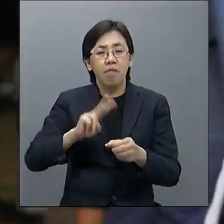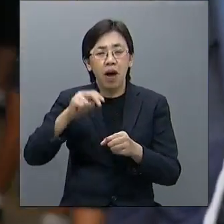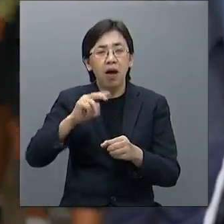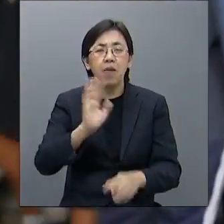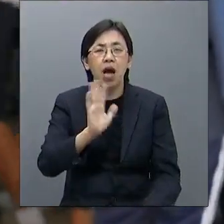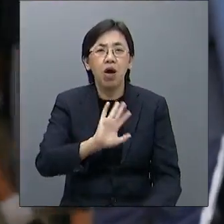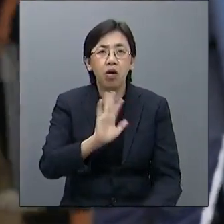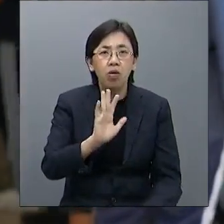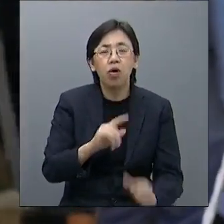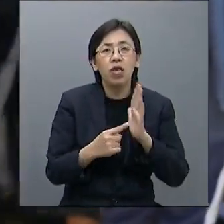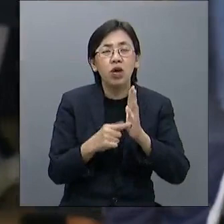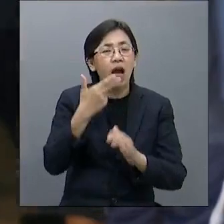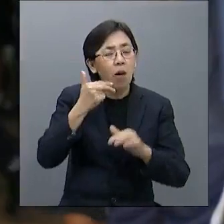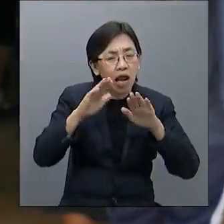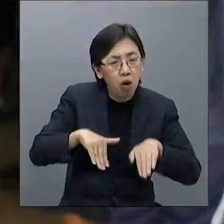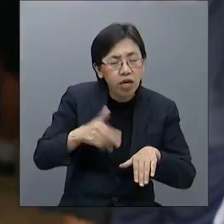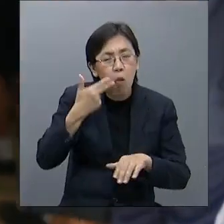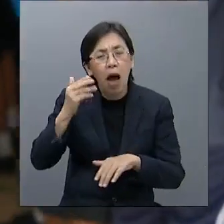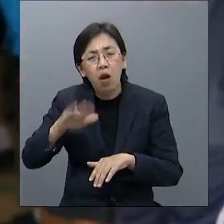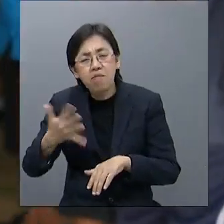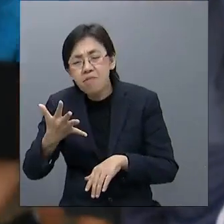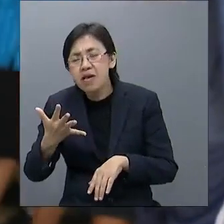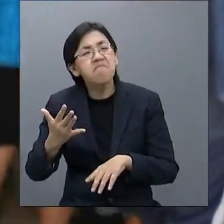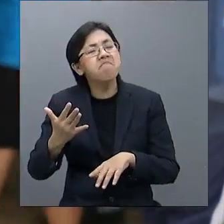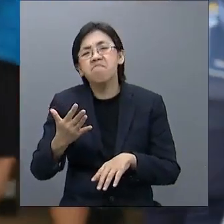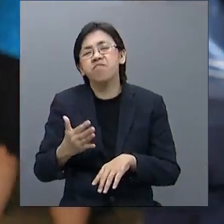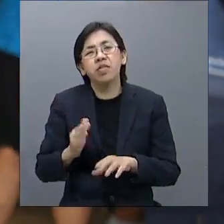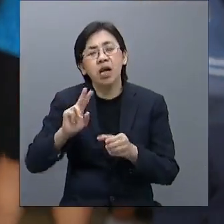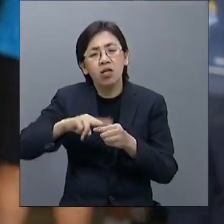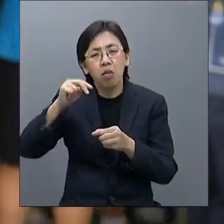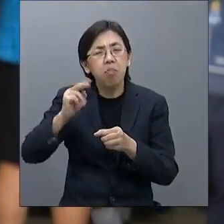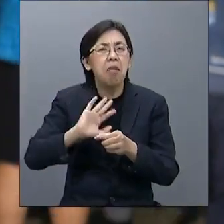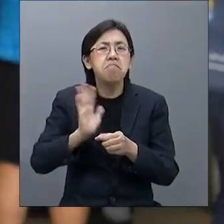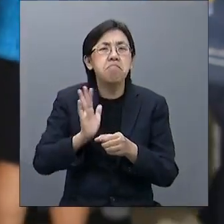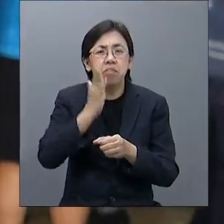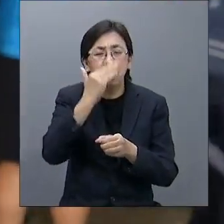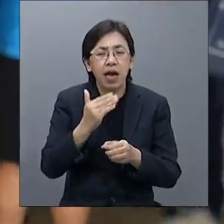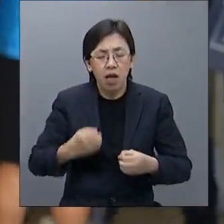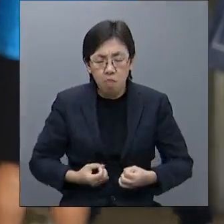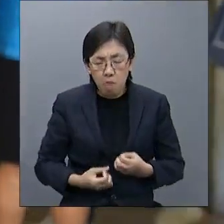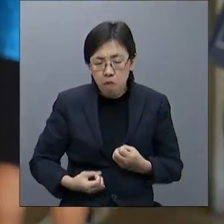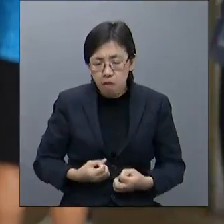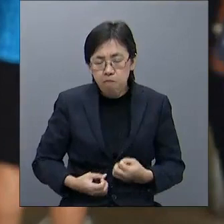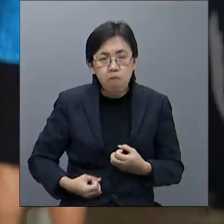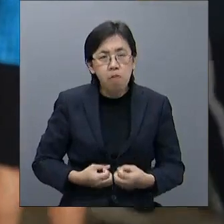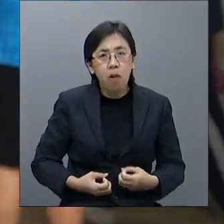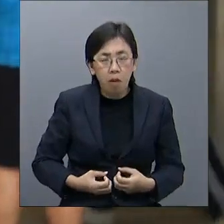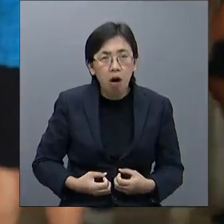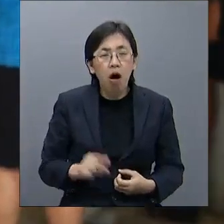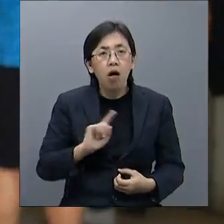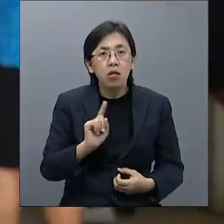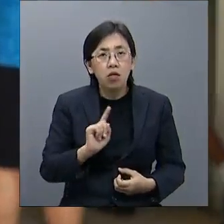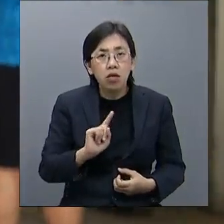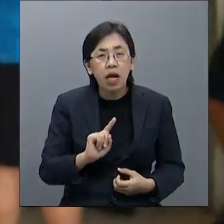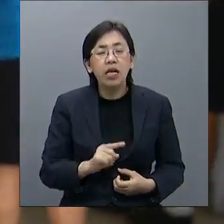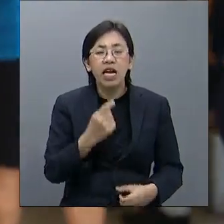ะมีการลดน้ำตาลหรือไม่ลดน้ำตาลก็ตามเนื่องจากว่าในน้ำอัดลมนั้นมันเป็นกรดนะคะก็จะมีผลทั้งต่อเรื่องของ